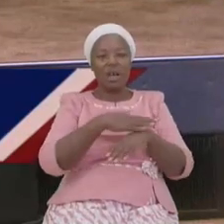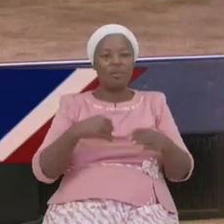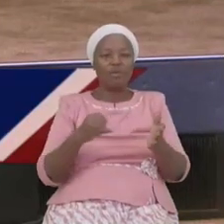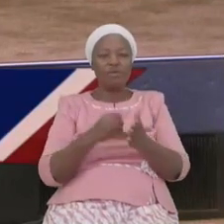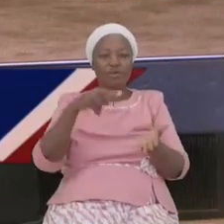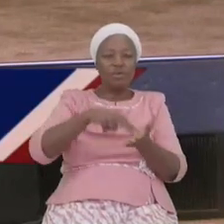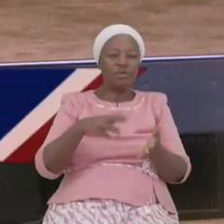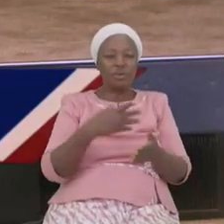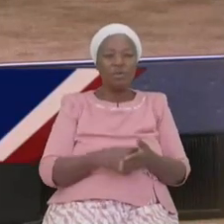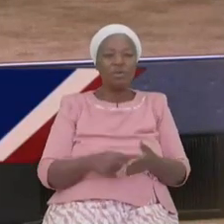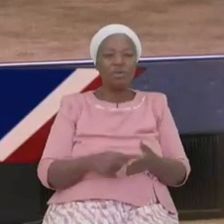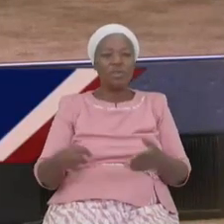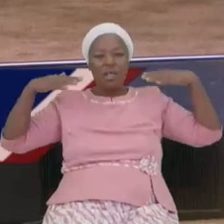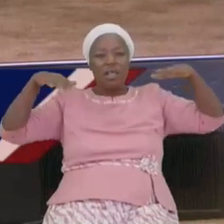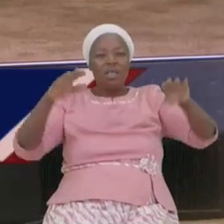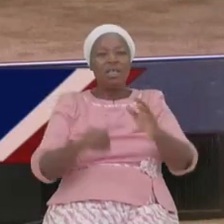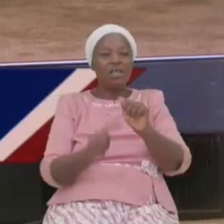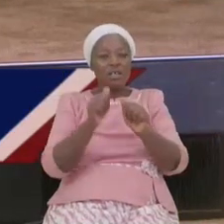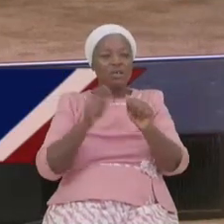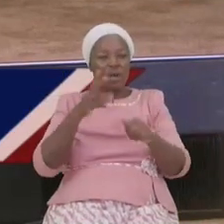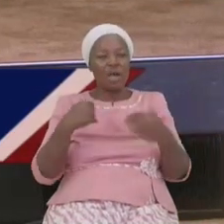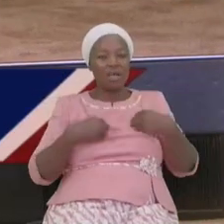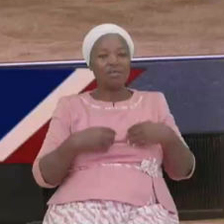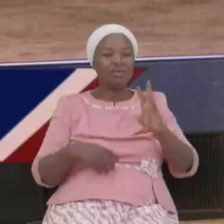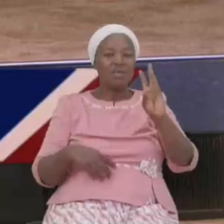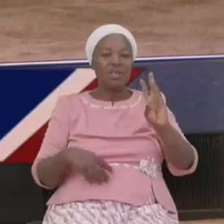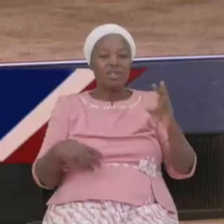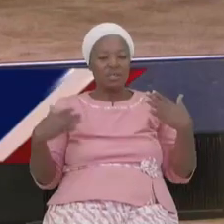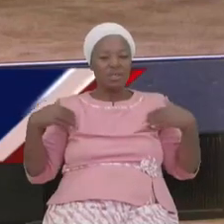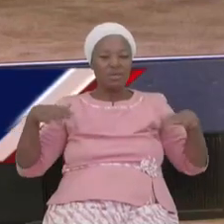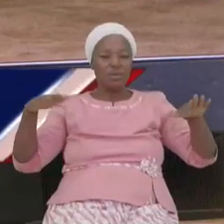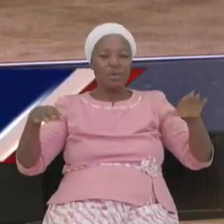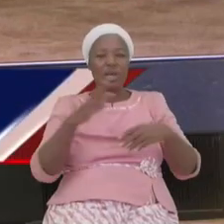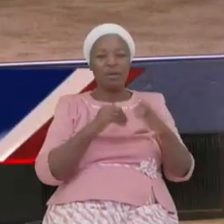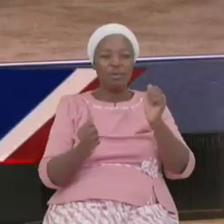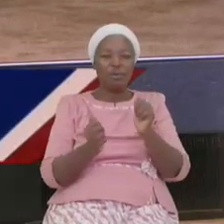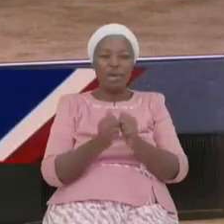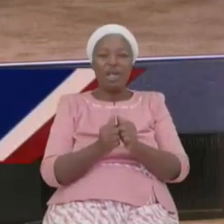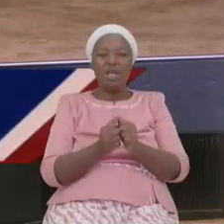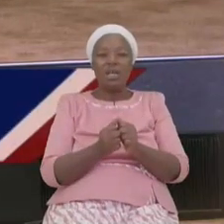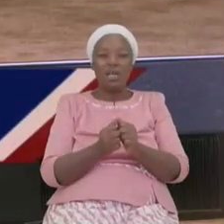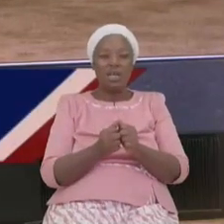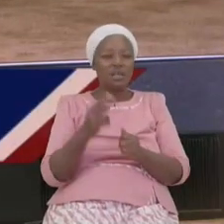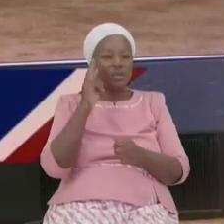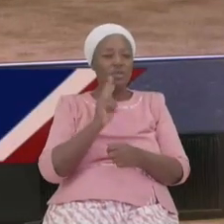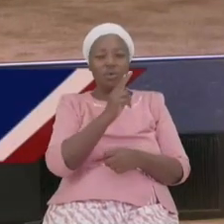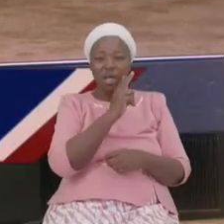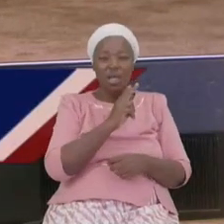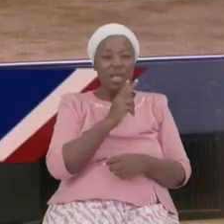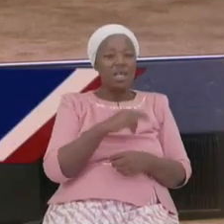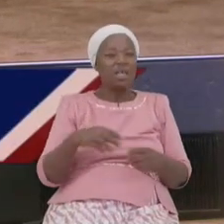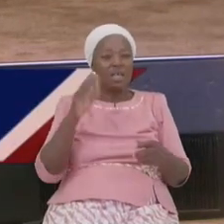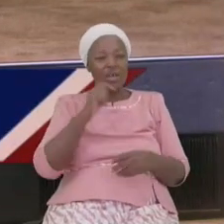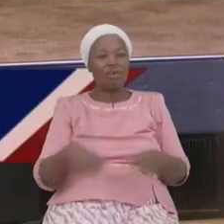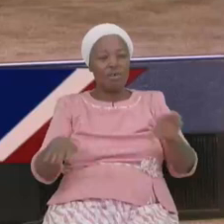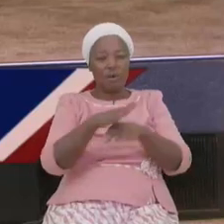Ils avaient chacun six ailes, deux dont ils se couvraient la face, deux dont ils se couvraient les pieds et deux dont ils se servaient pour